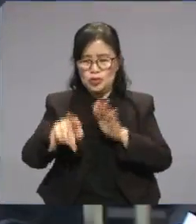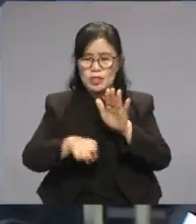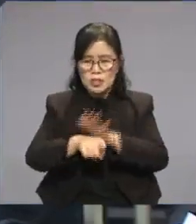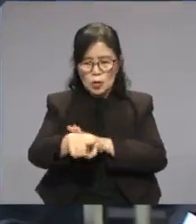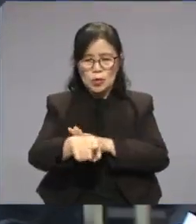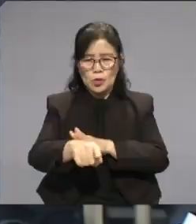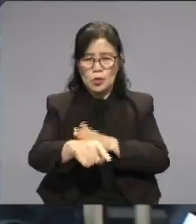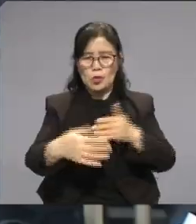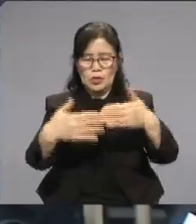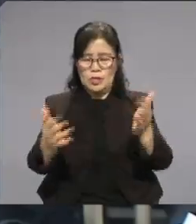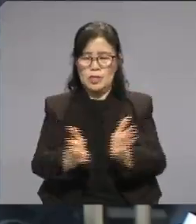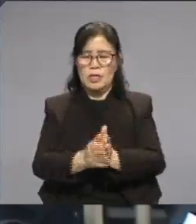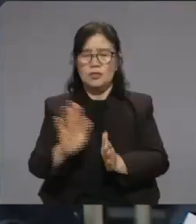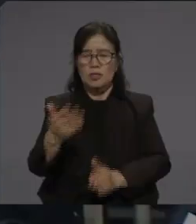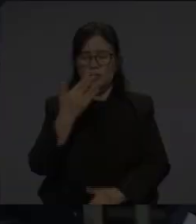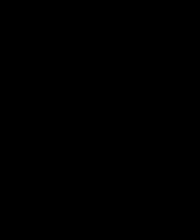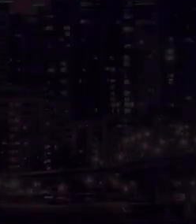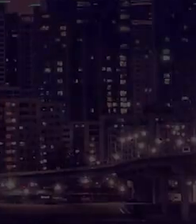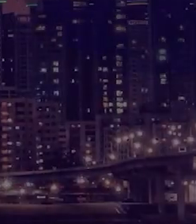될 것이라고